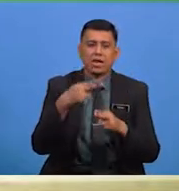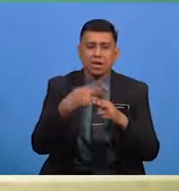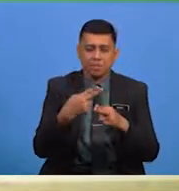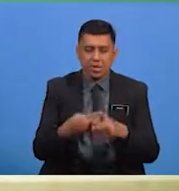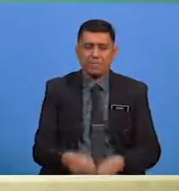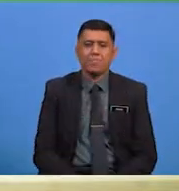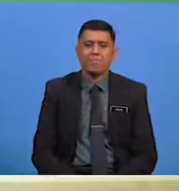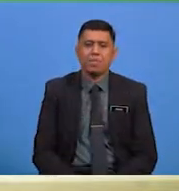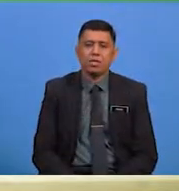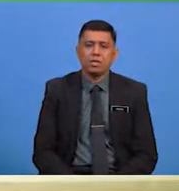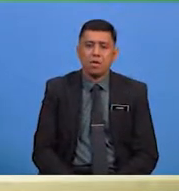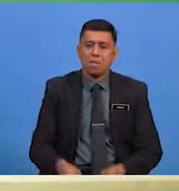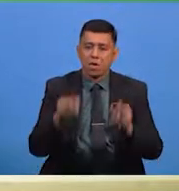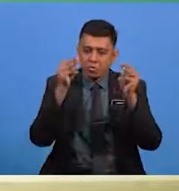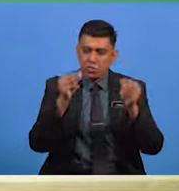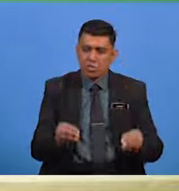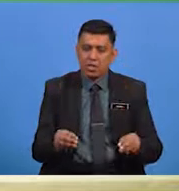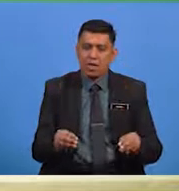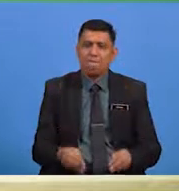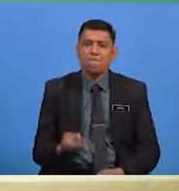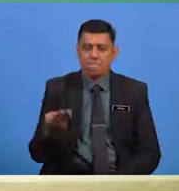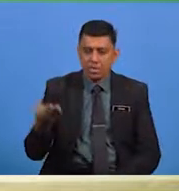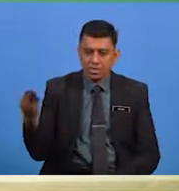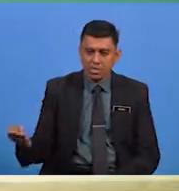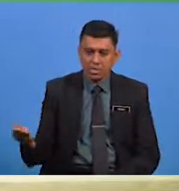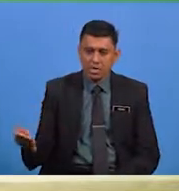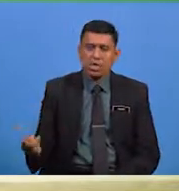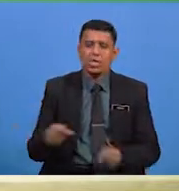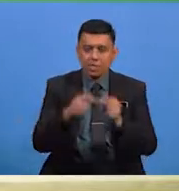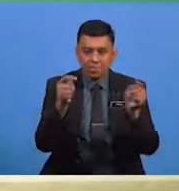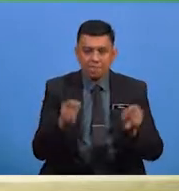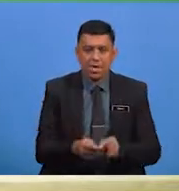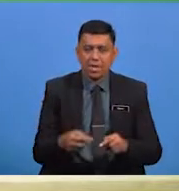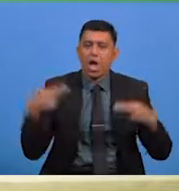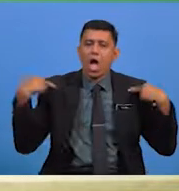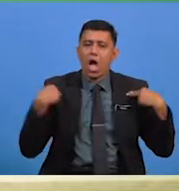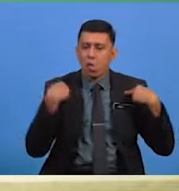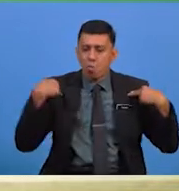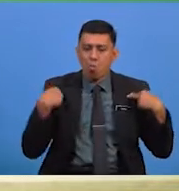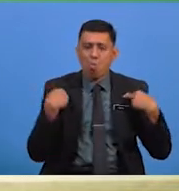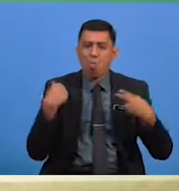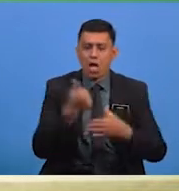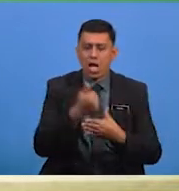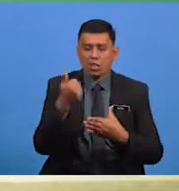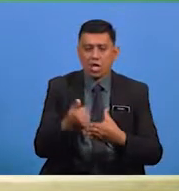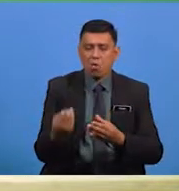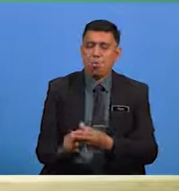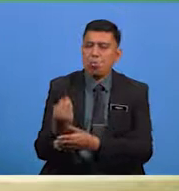manusia, benda, tempat, haiwan